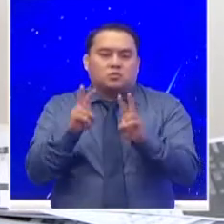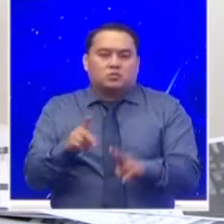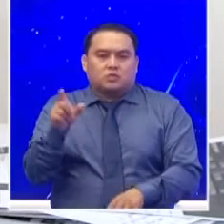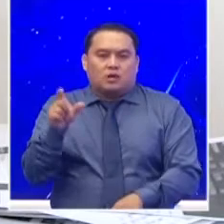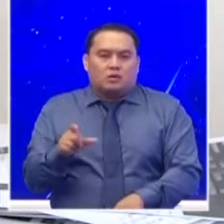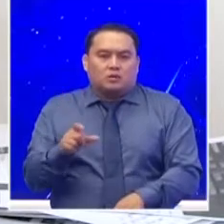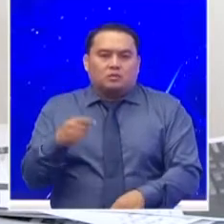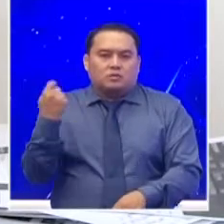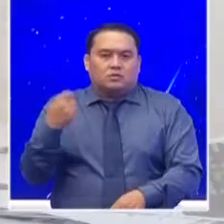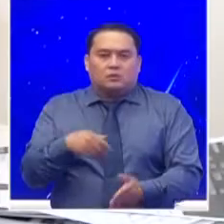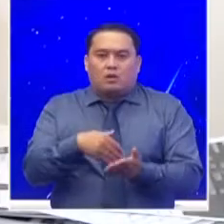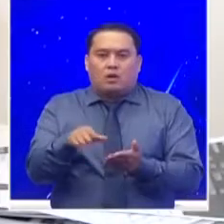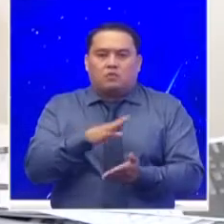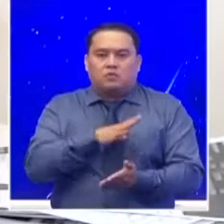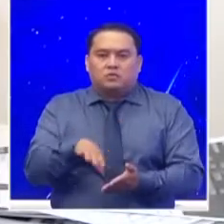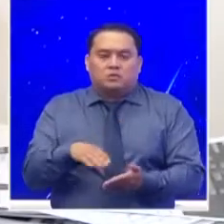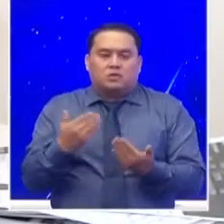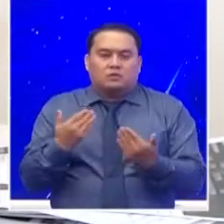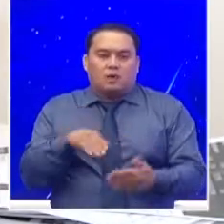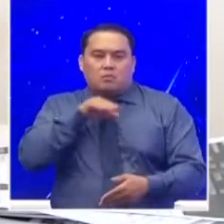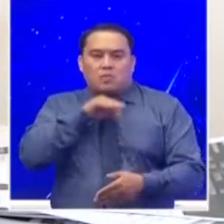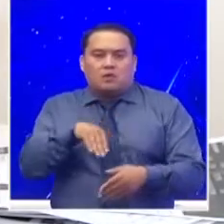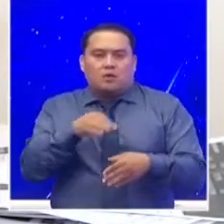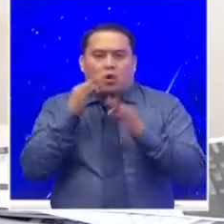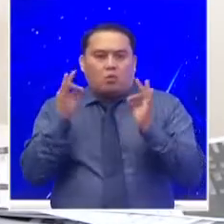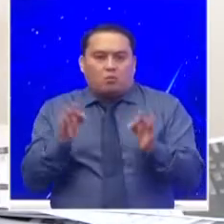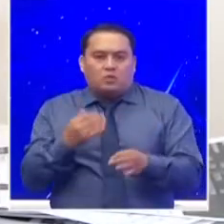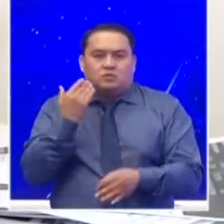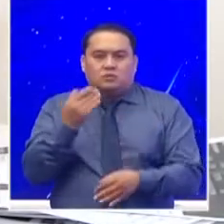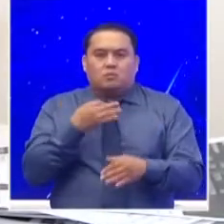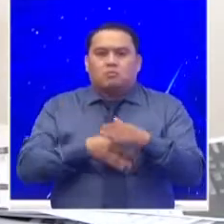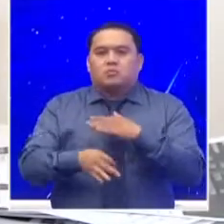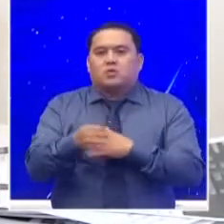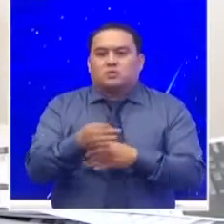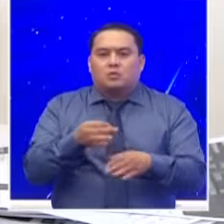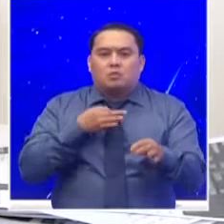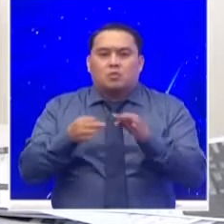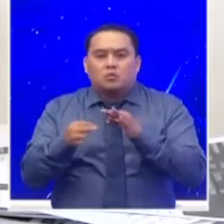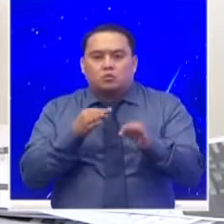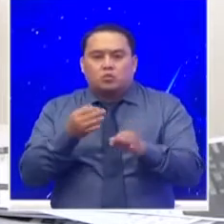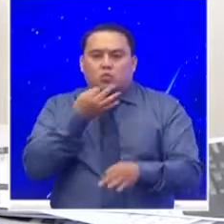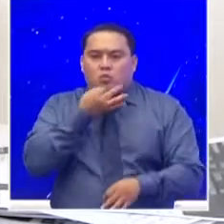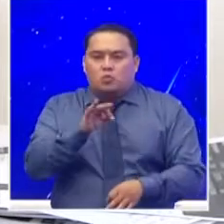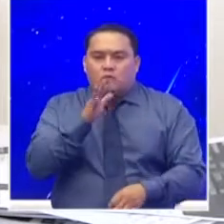не отказывает. Как профессиональный кадр, он опытный, знающий,